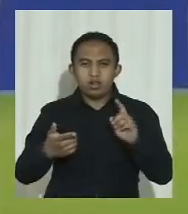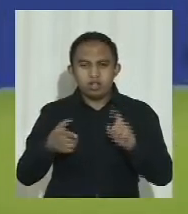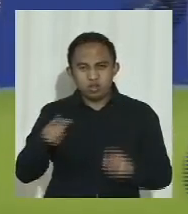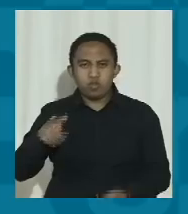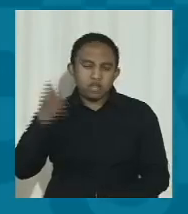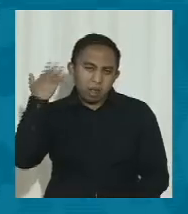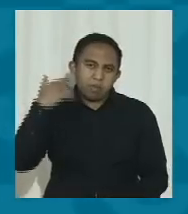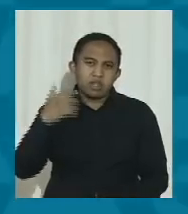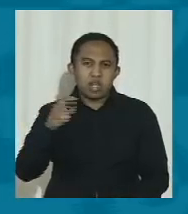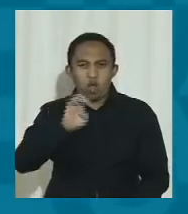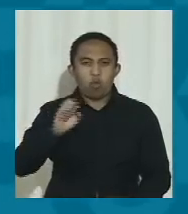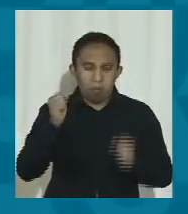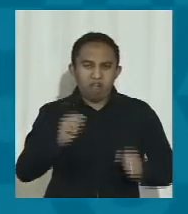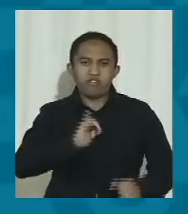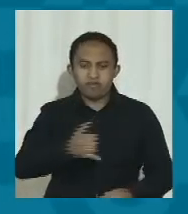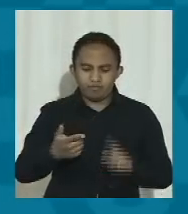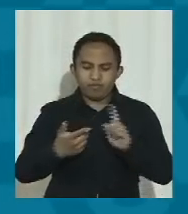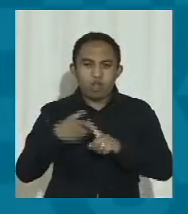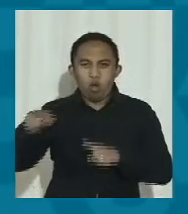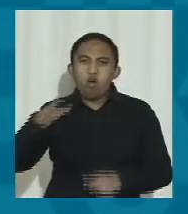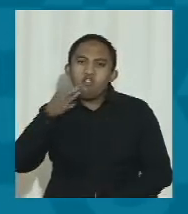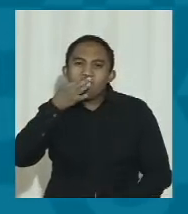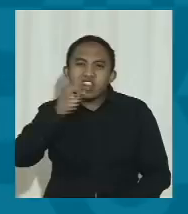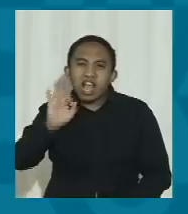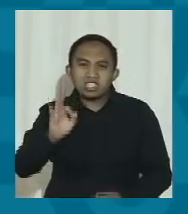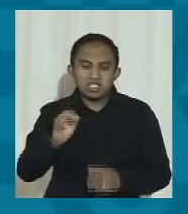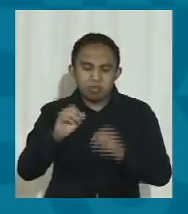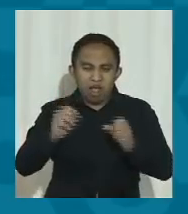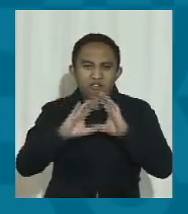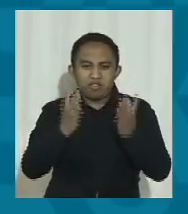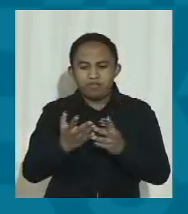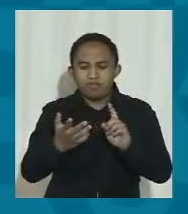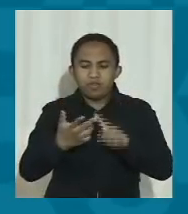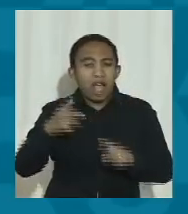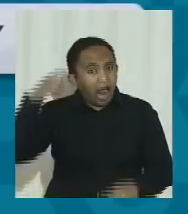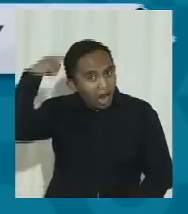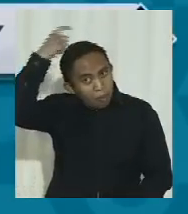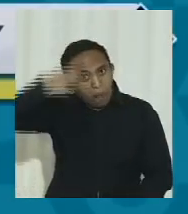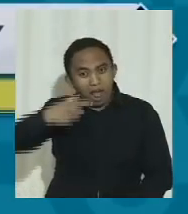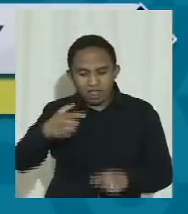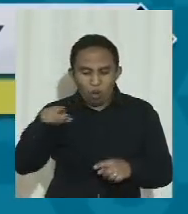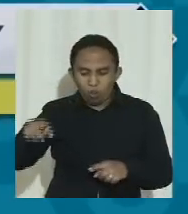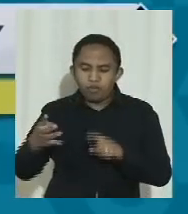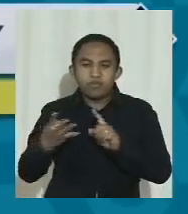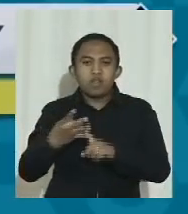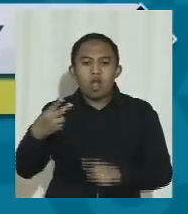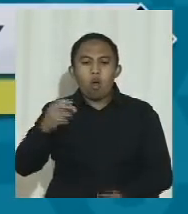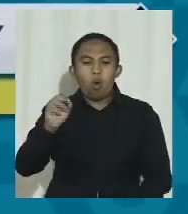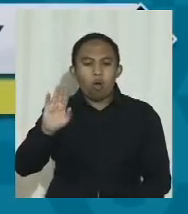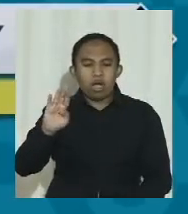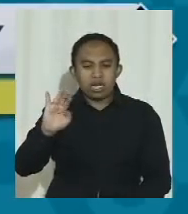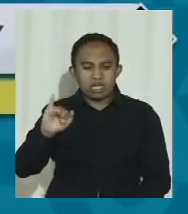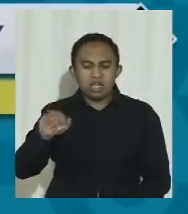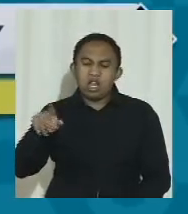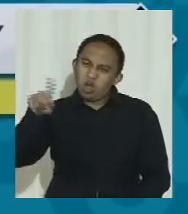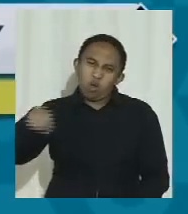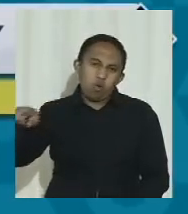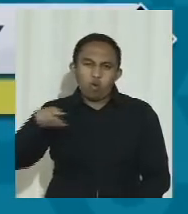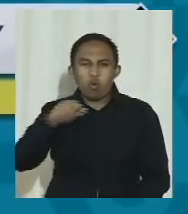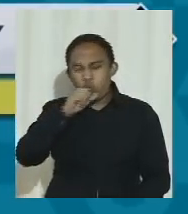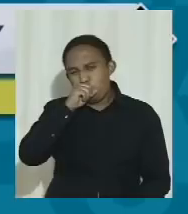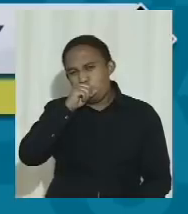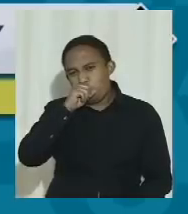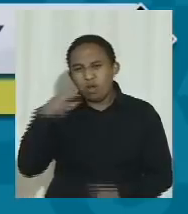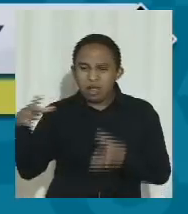ny Euro farany, France tompon-daka eratany, Allemagne ary Hongrie. Angotraka avokoa araka izany ilalao ao